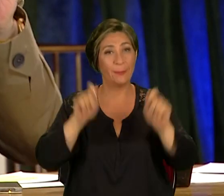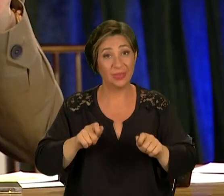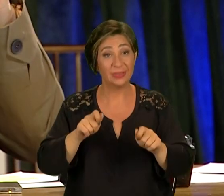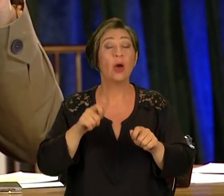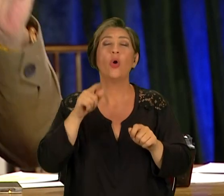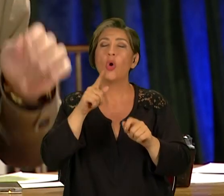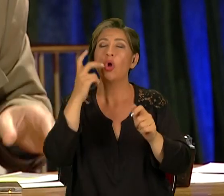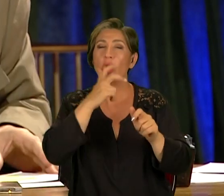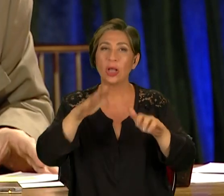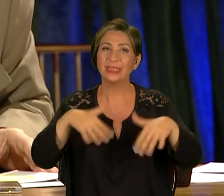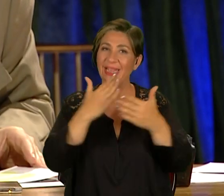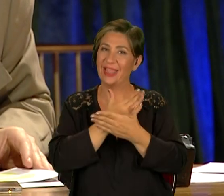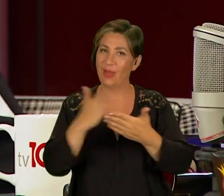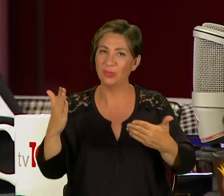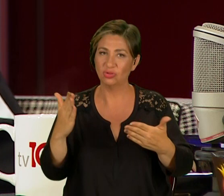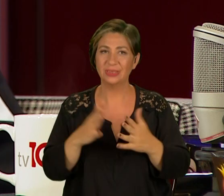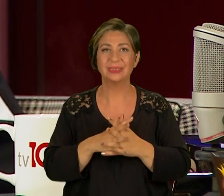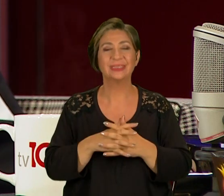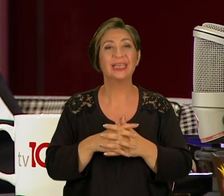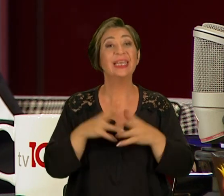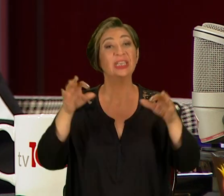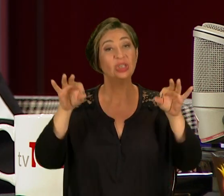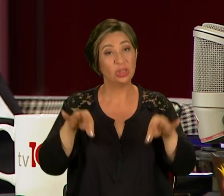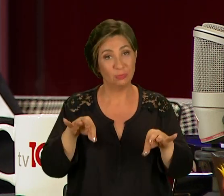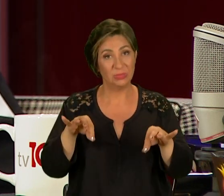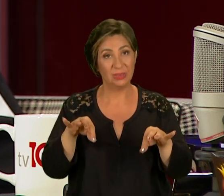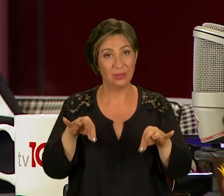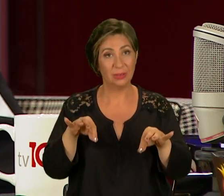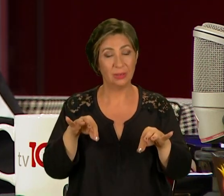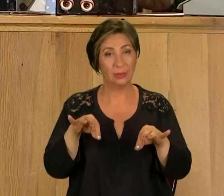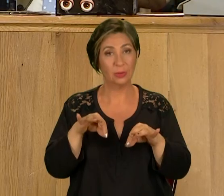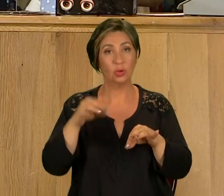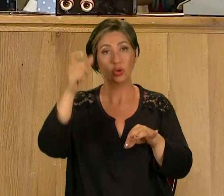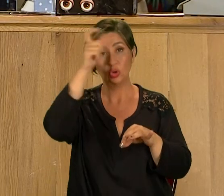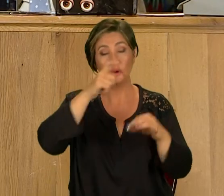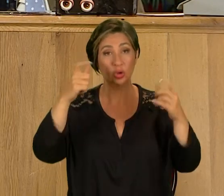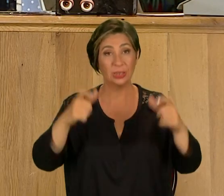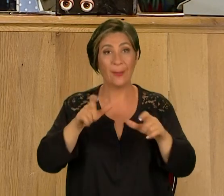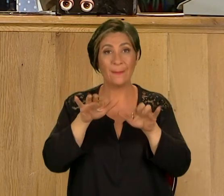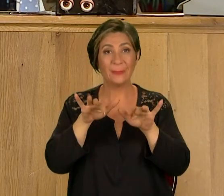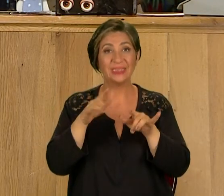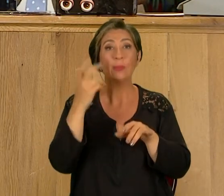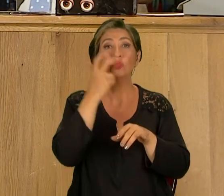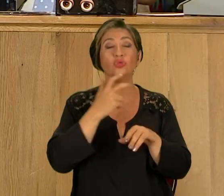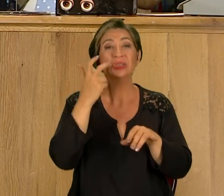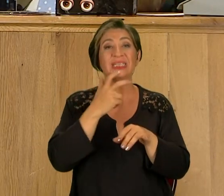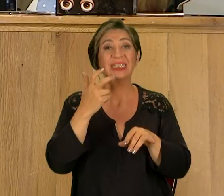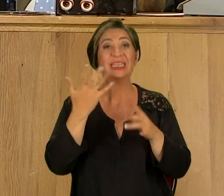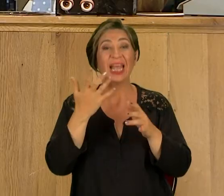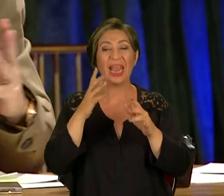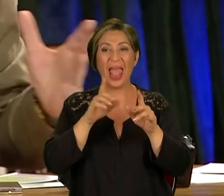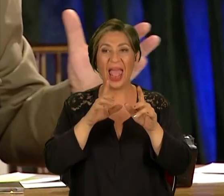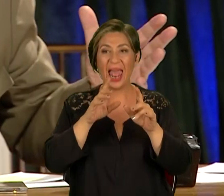konserlere devam edeceğiz. Peki, şimdi Türkiye'de bilgisayar müziğinin yani